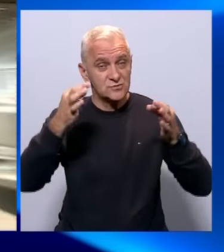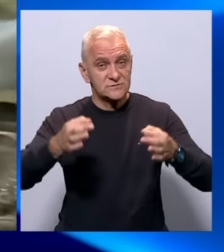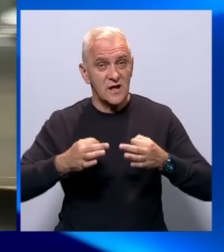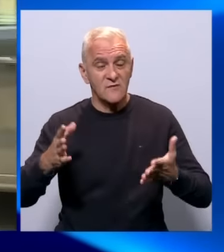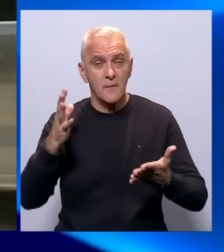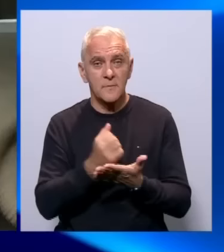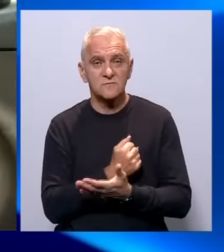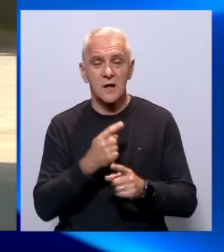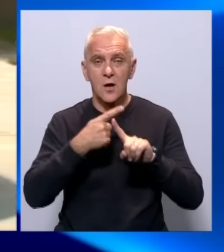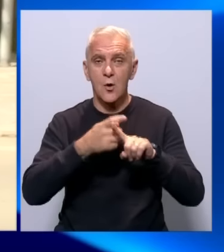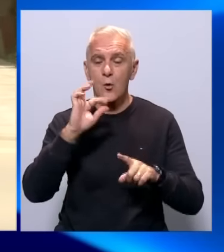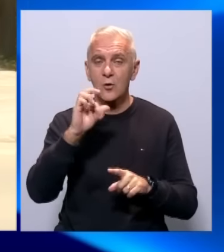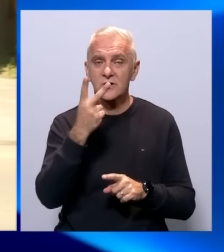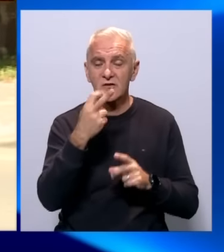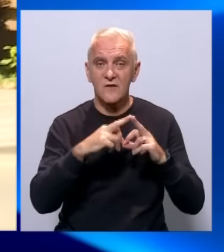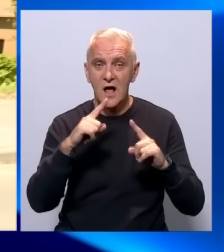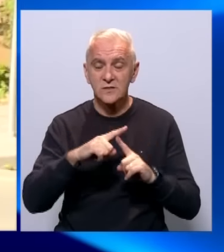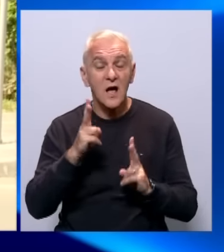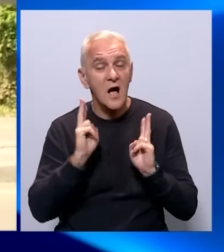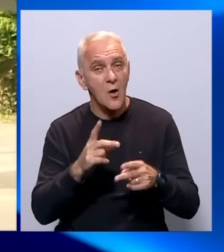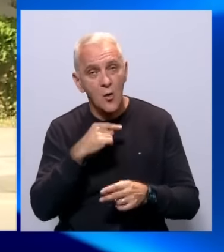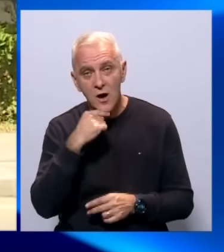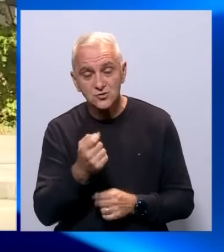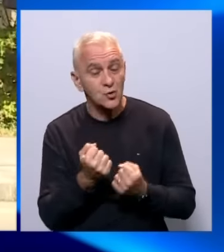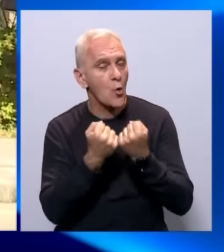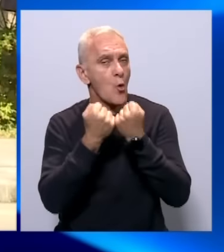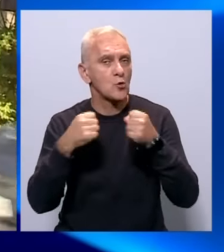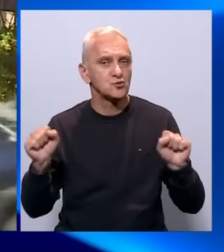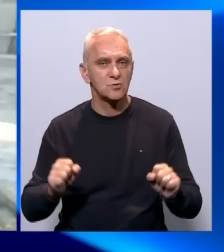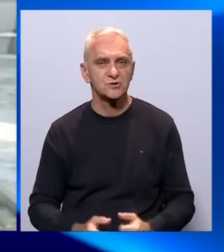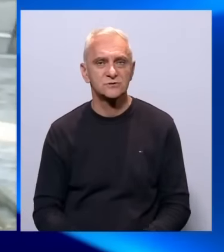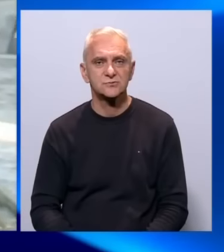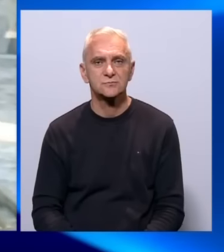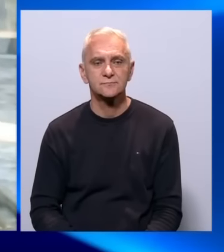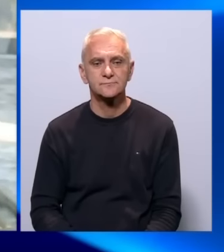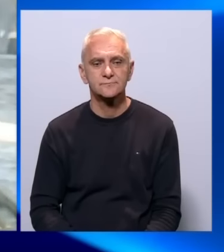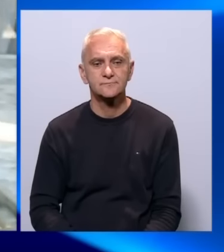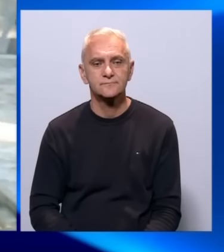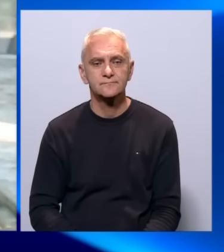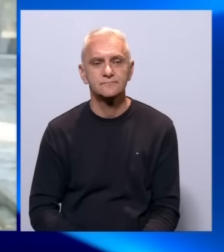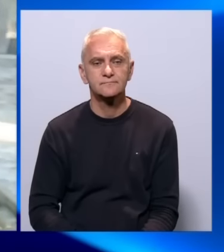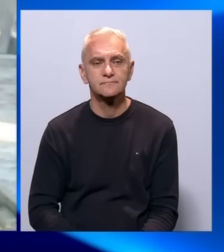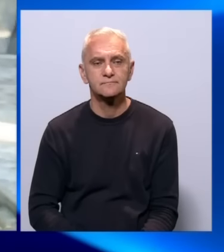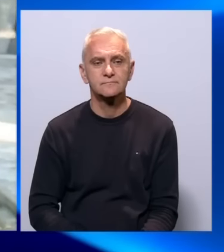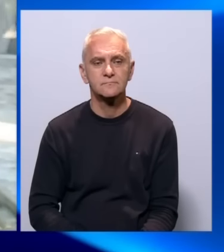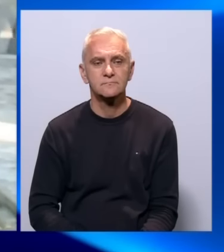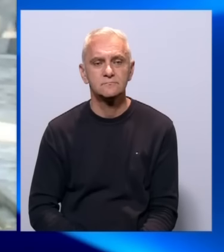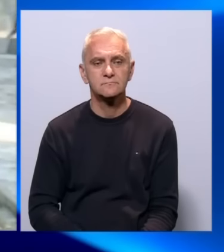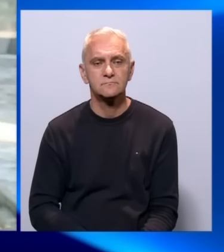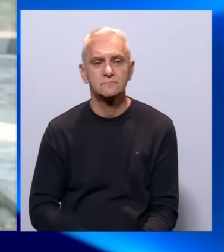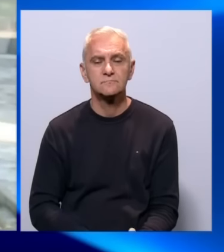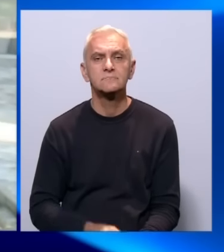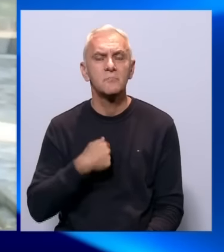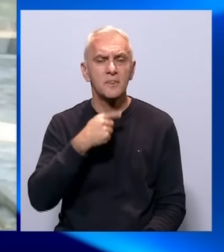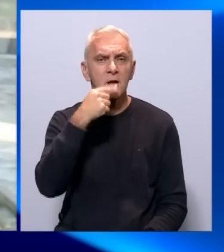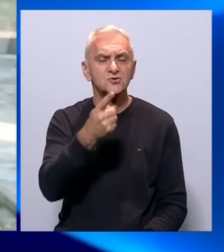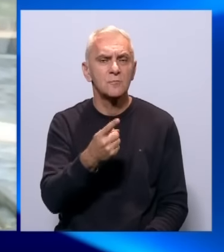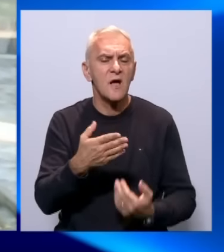pobjedu Borisa Horvata. Kako navode, oslobođeni su. Ja bih rekao da je Kladuša